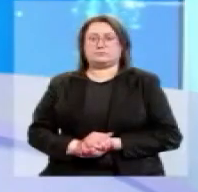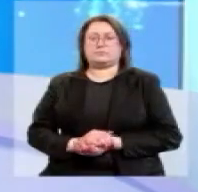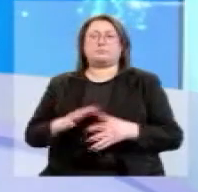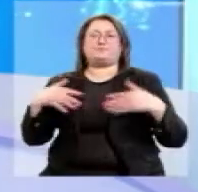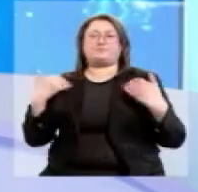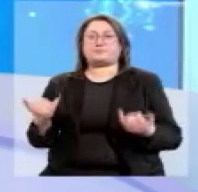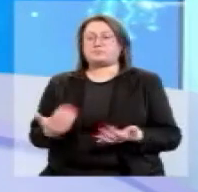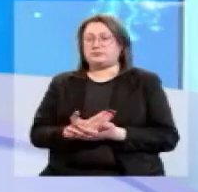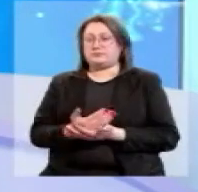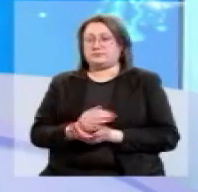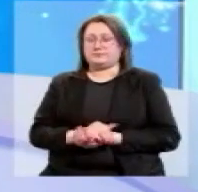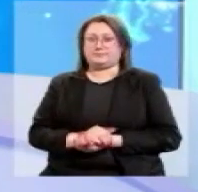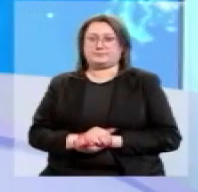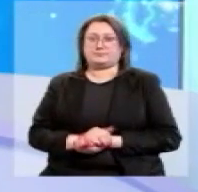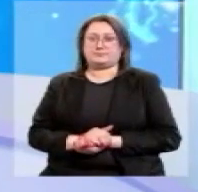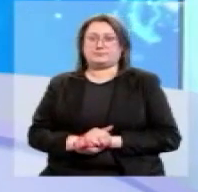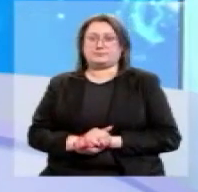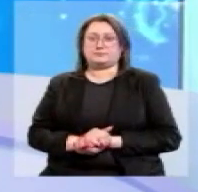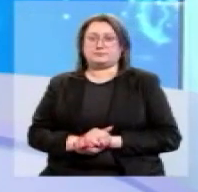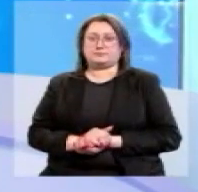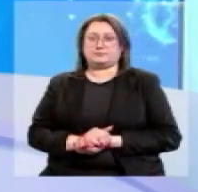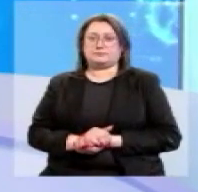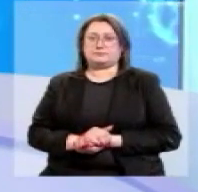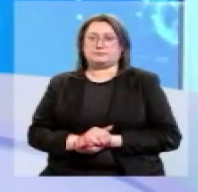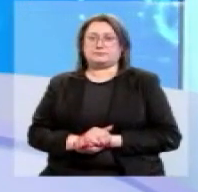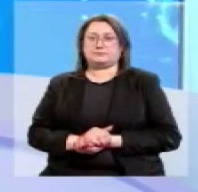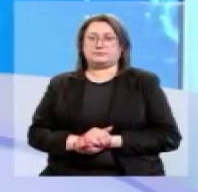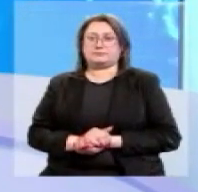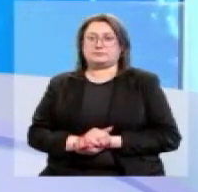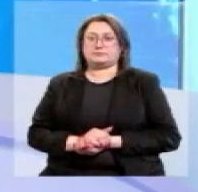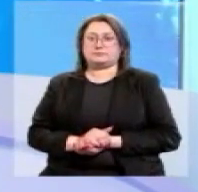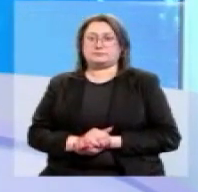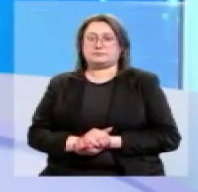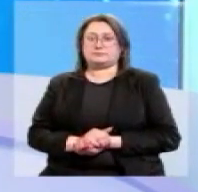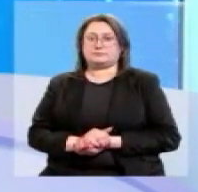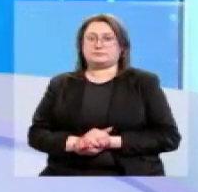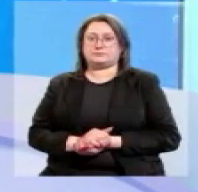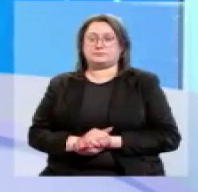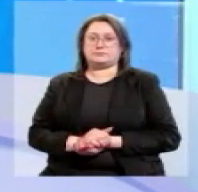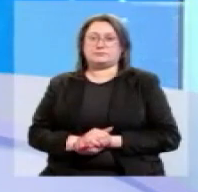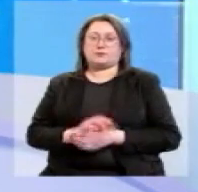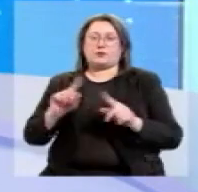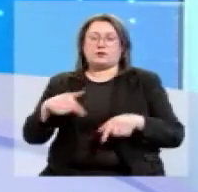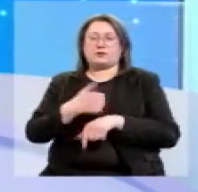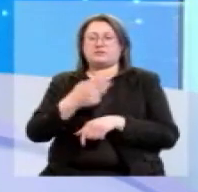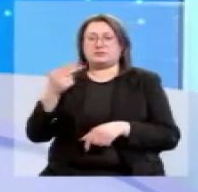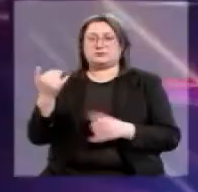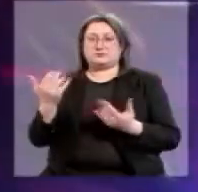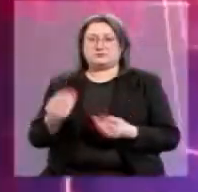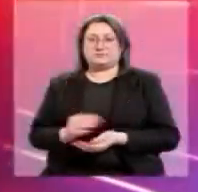Ассаламу алейкум, қазақ елі эфирде. Арқа ақпарат тізгінде Оразғали Амангелдіұлы, сұрды дырмада Оксана Течка, алдымен аңдатпа.